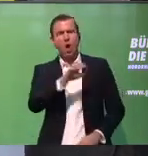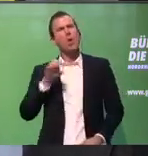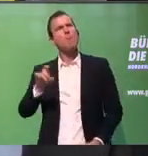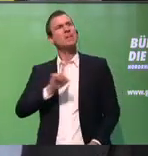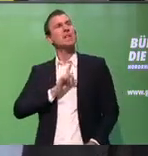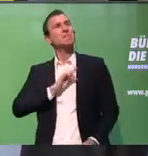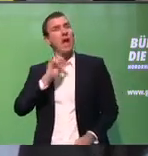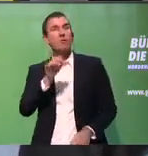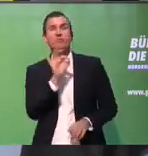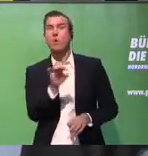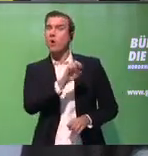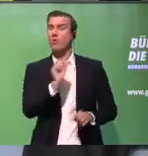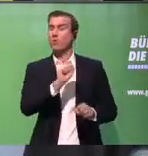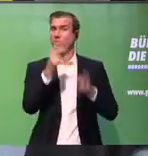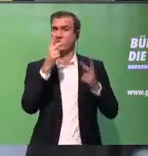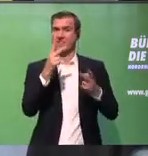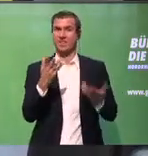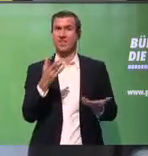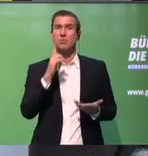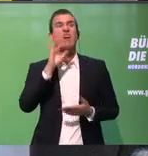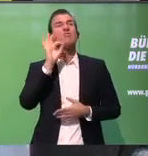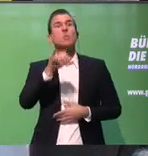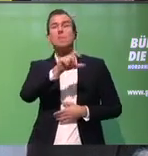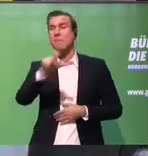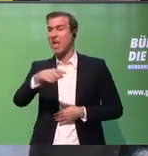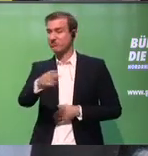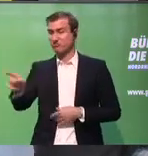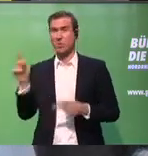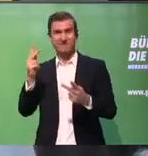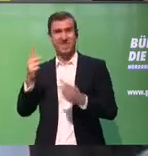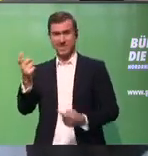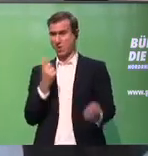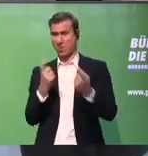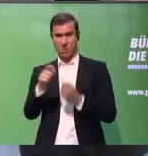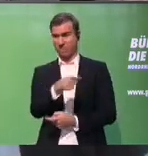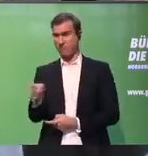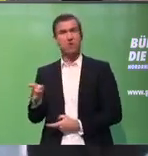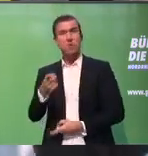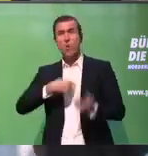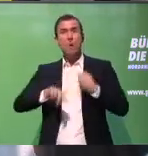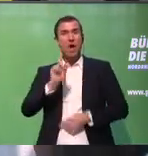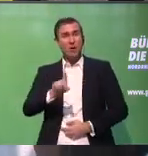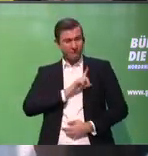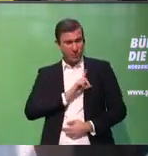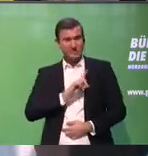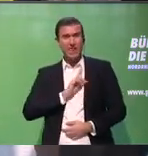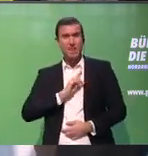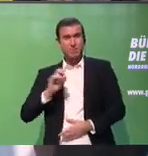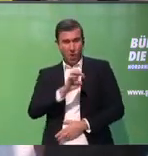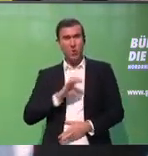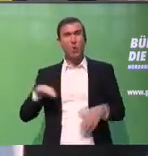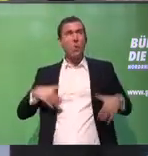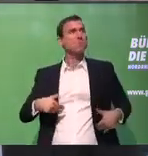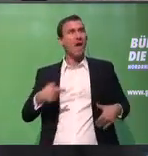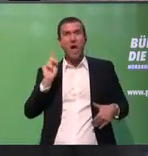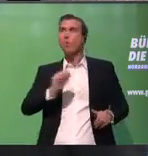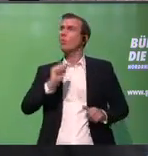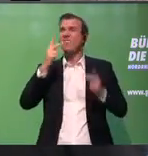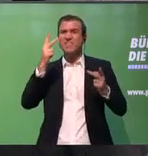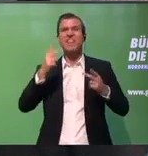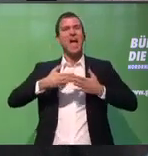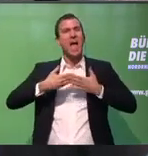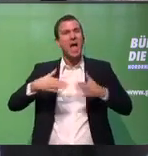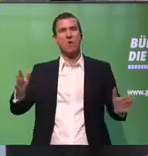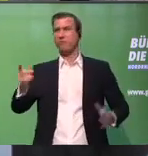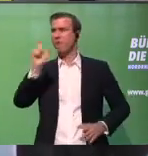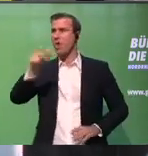Interesse, es ist nicht nur im Interesse der Menschen, die zu uns kommen wollen, sondern es ist in unserem ureigensten Interesse, hier auch eine Öffnung